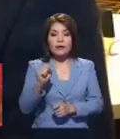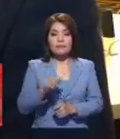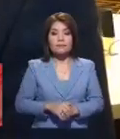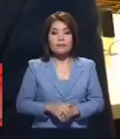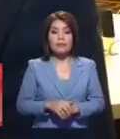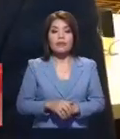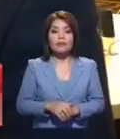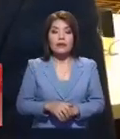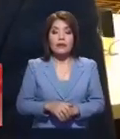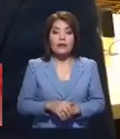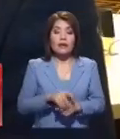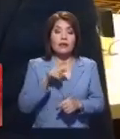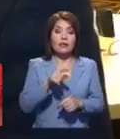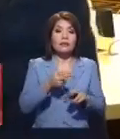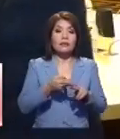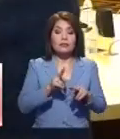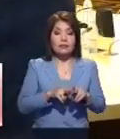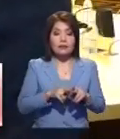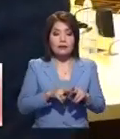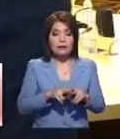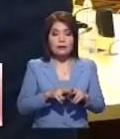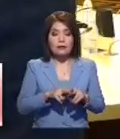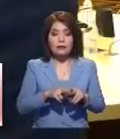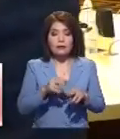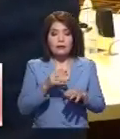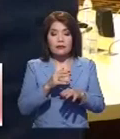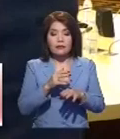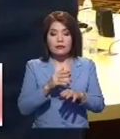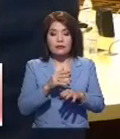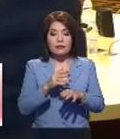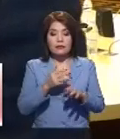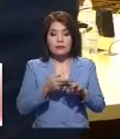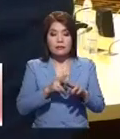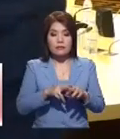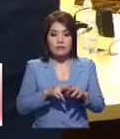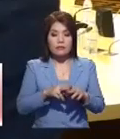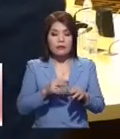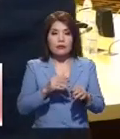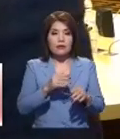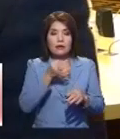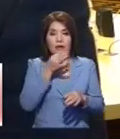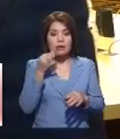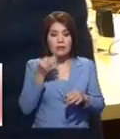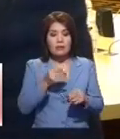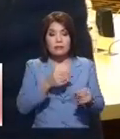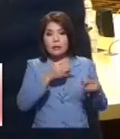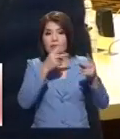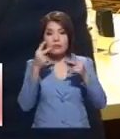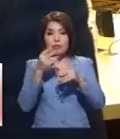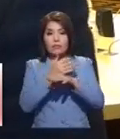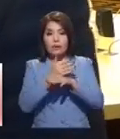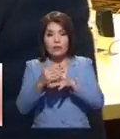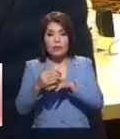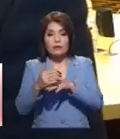Много было негативных мнений, что приходится на час раньше, придется вставать, световой день ночью, то есть будем раньше